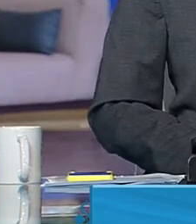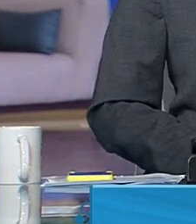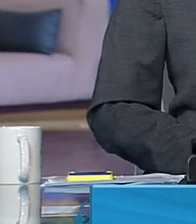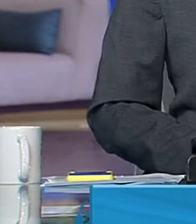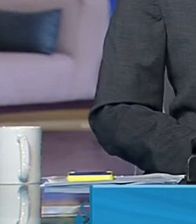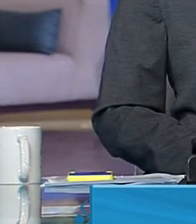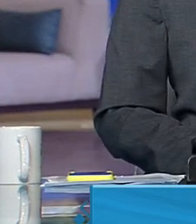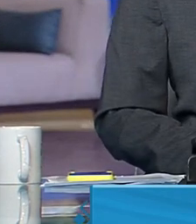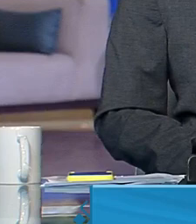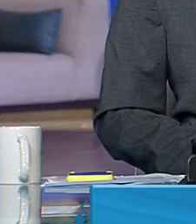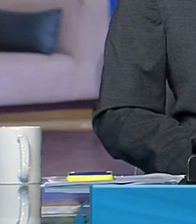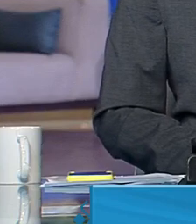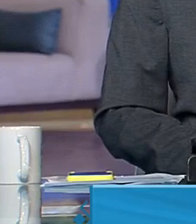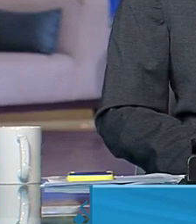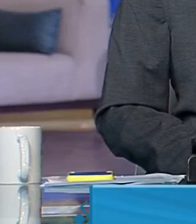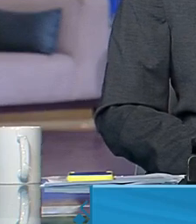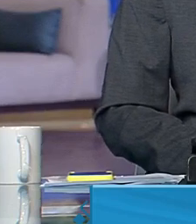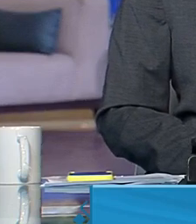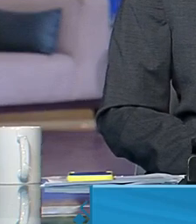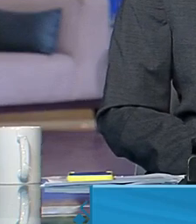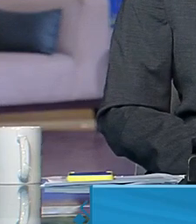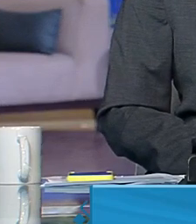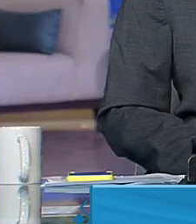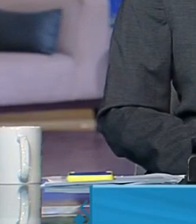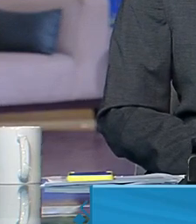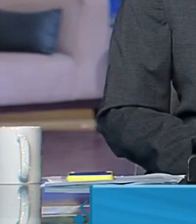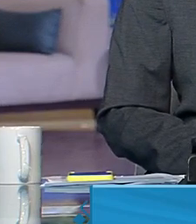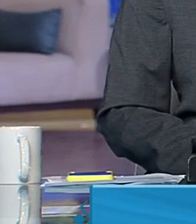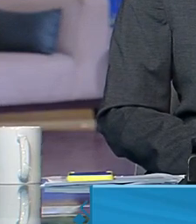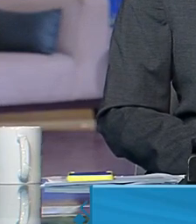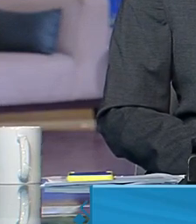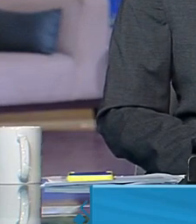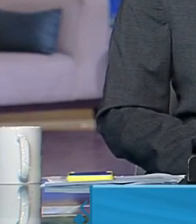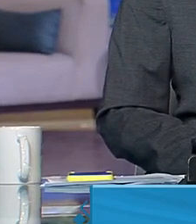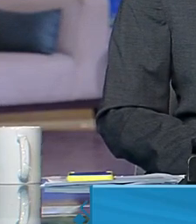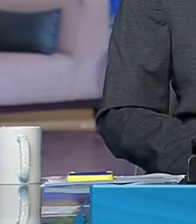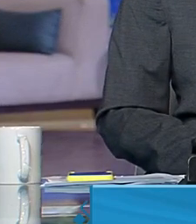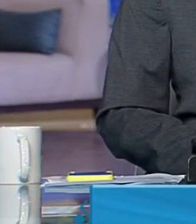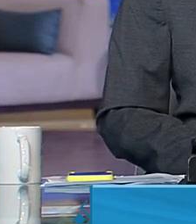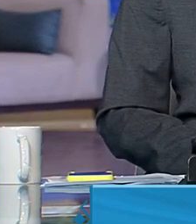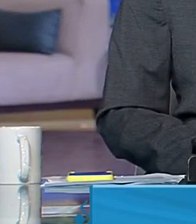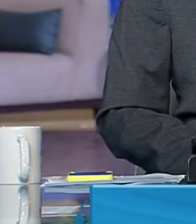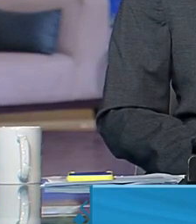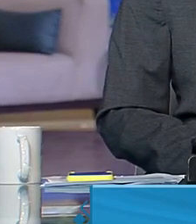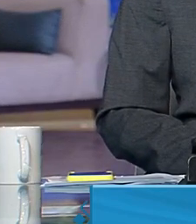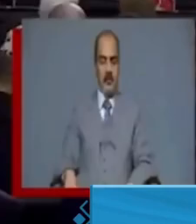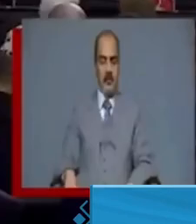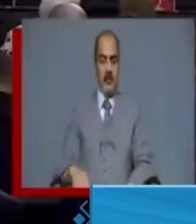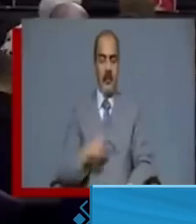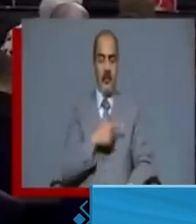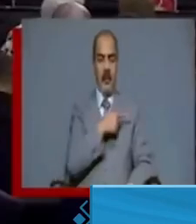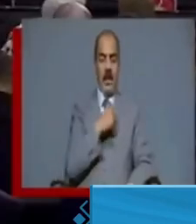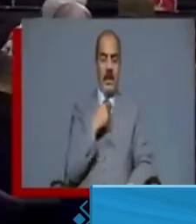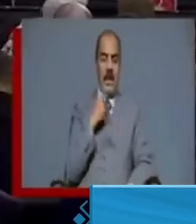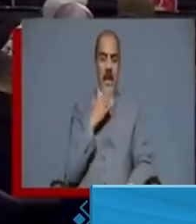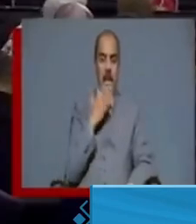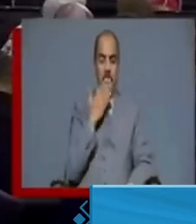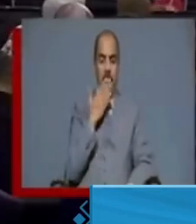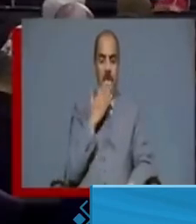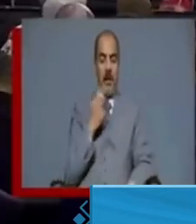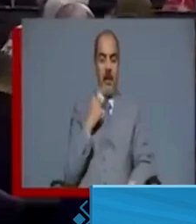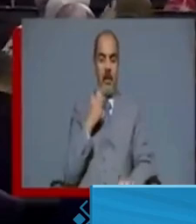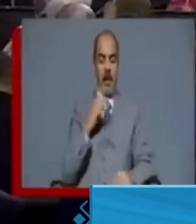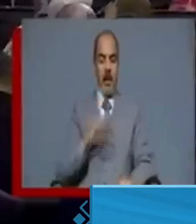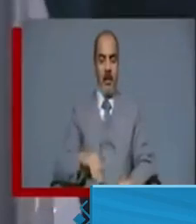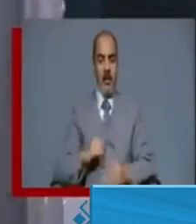وابتديت ادور في الشغل، ان انا ادور في شركات السياحه، ان انا عايزه احقق حلم ليا، هدف. هي الست ما تسوقش، الستات عندها